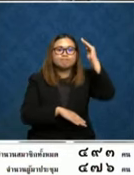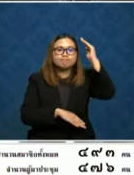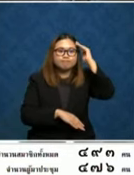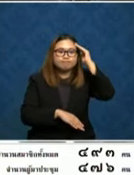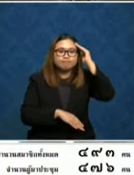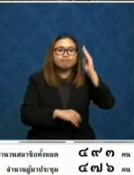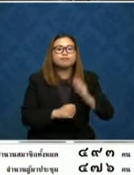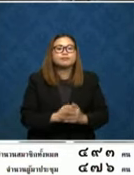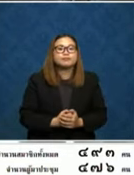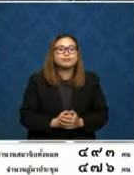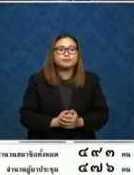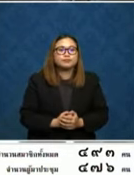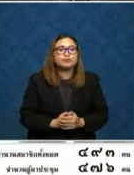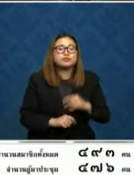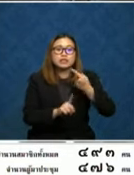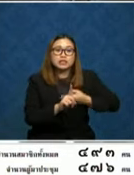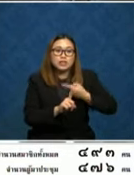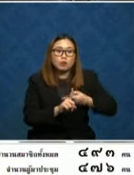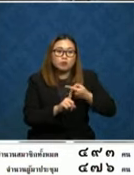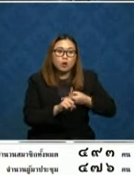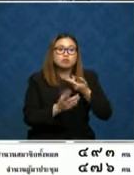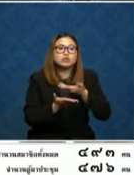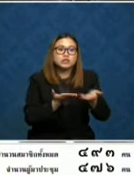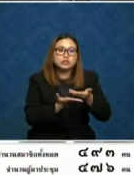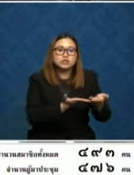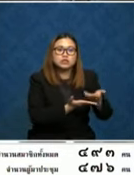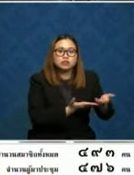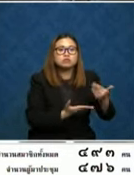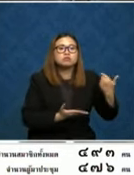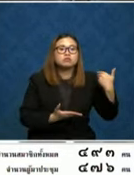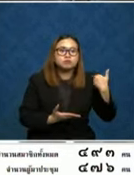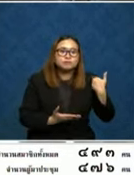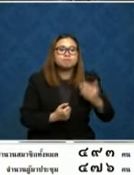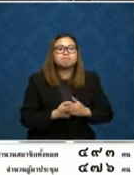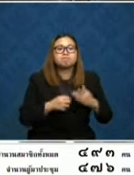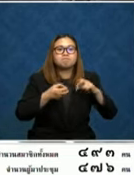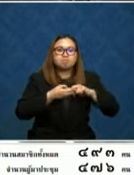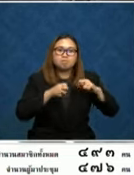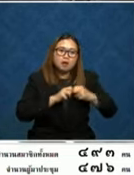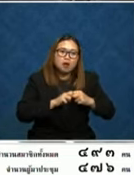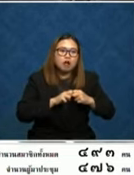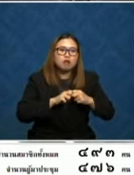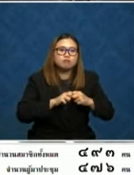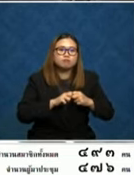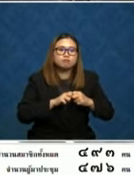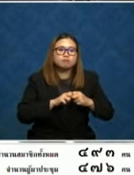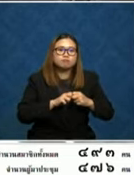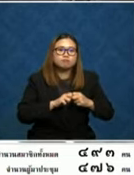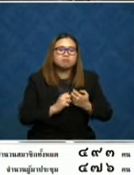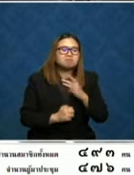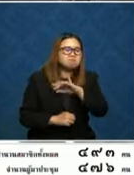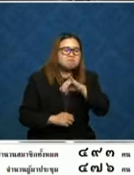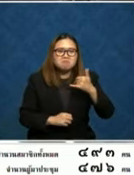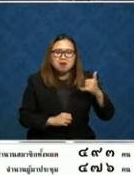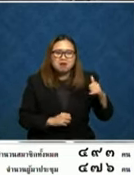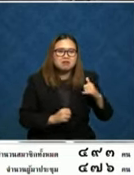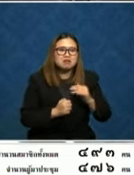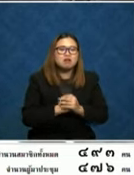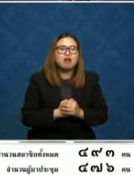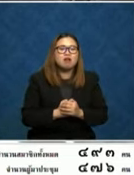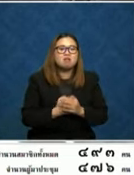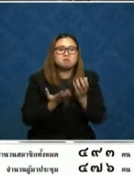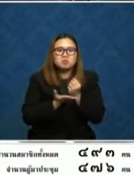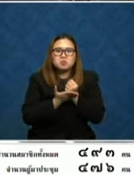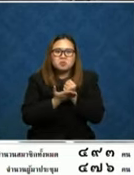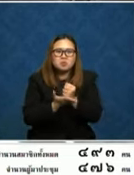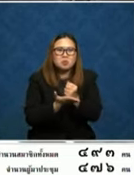ปเช่าซื้อก็จะประสบกับปัญหานะครับความไม่แน่นอนในเรื่องของการที่จะเข้าไป